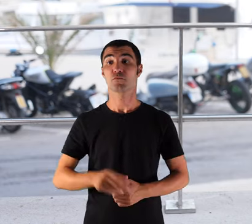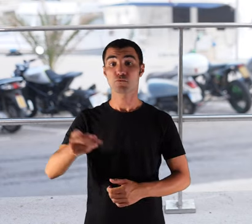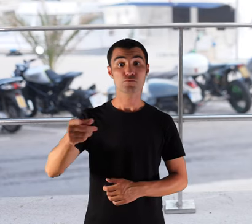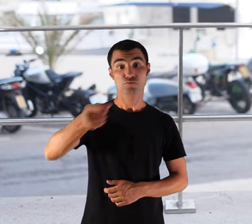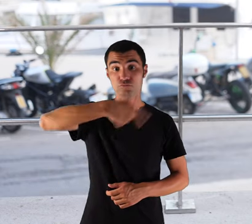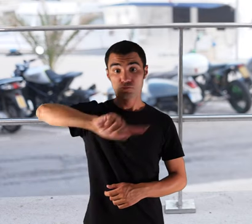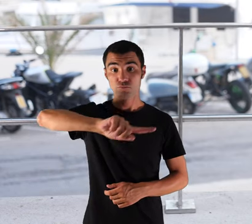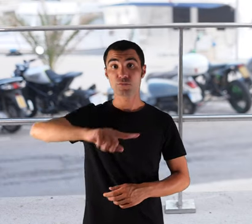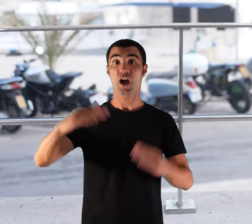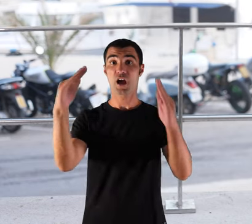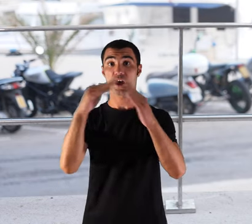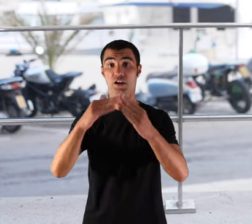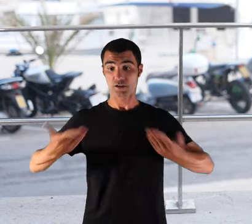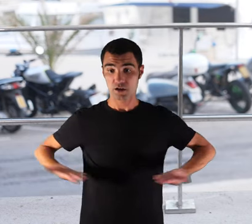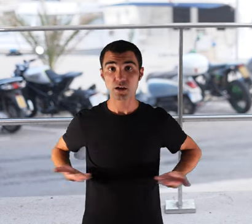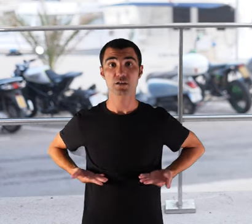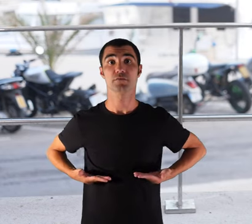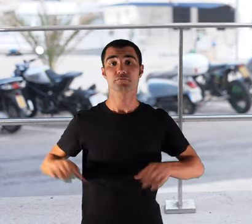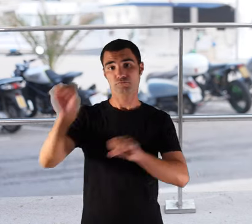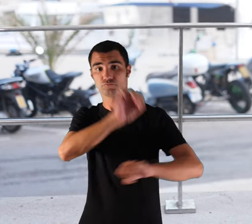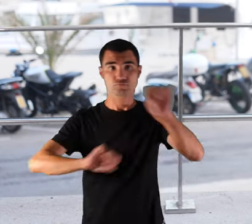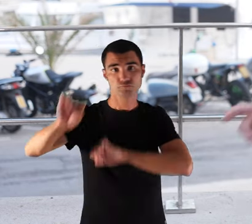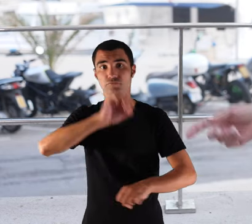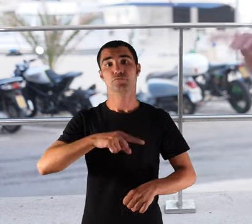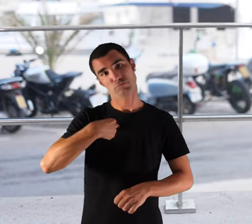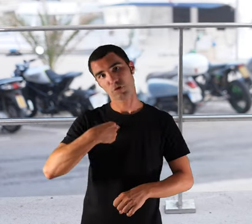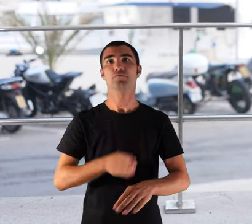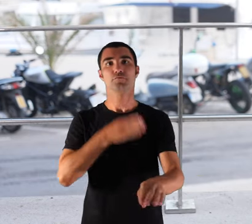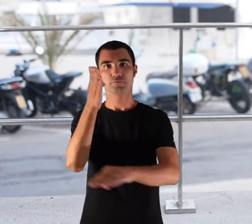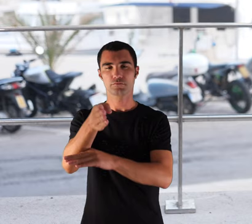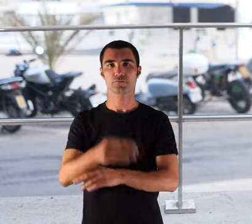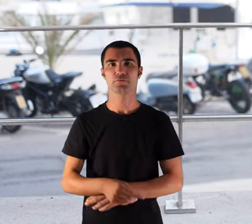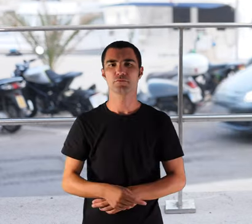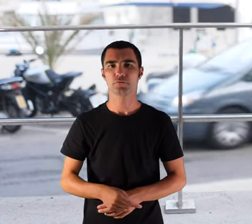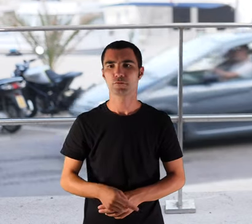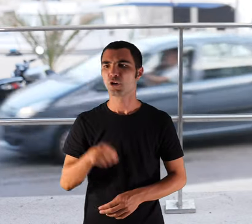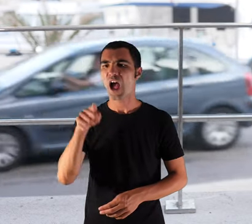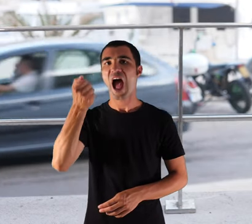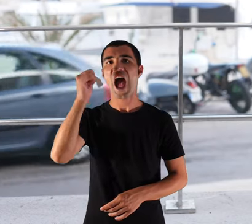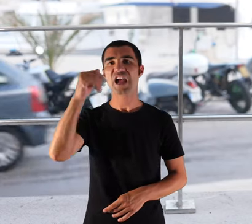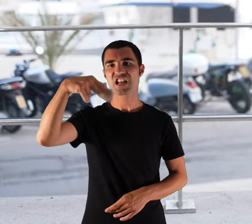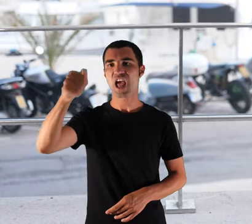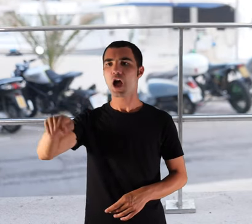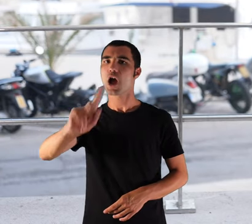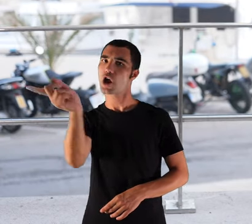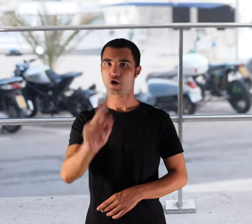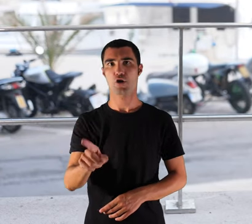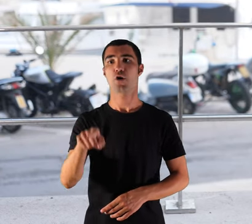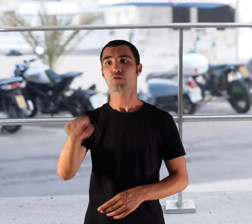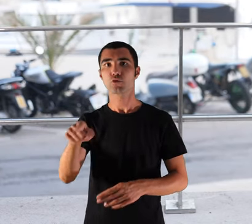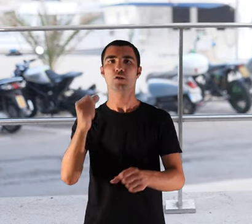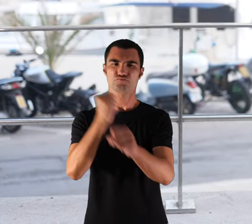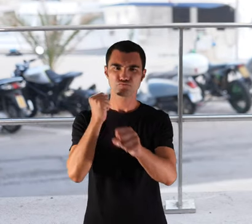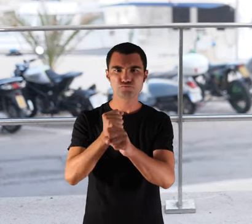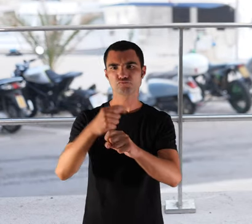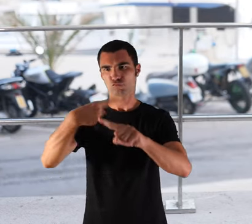Vosaltres fareu les feines de la casa i ho fareu tot i m'hi aniria jo. I mon pare li va dir, ah no, tu, aina no, perquè tu tens teves feines palangres